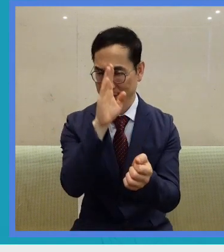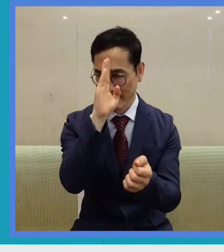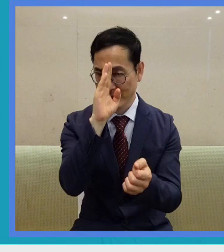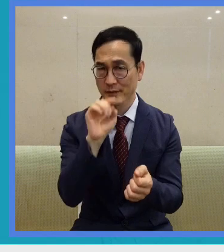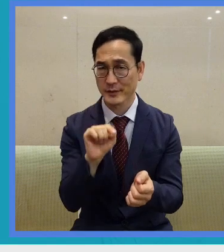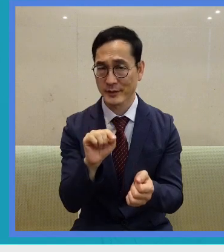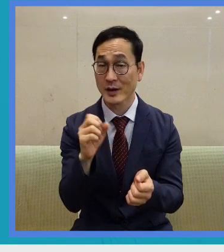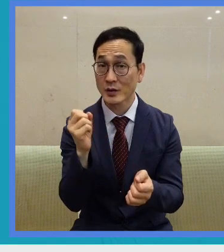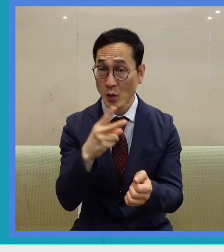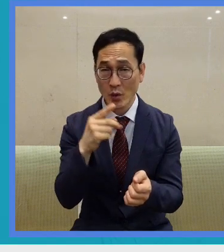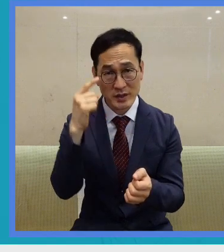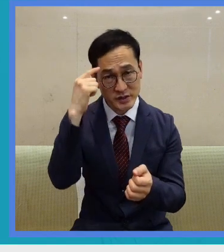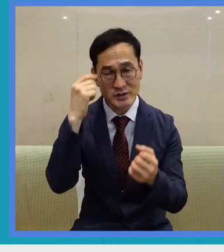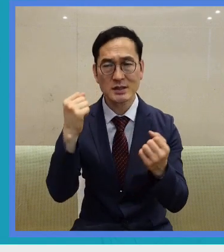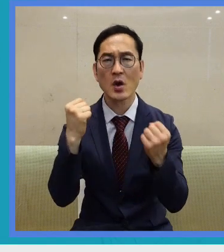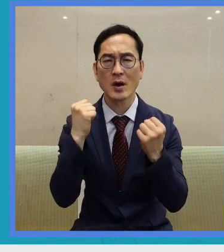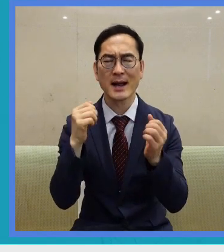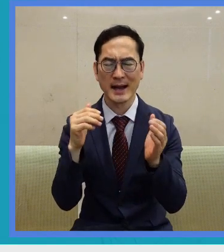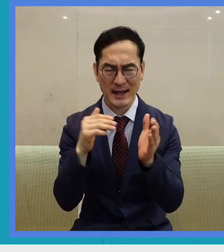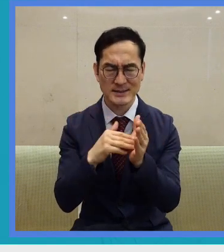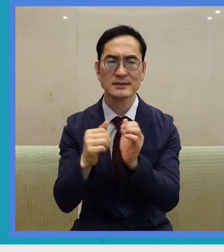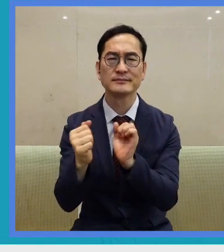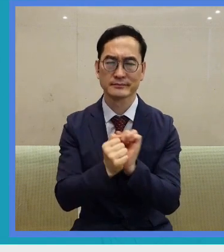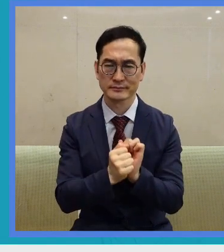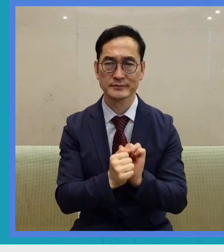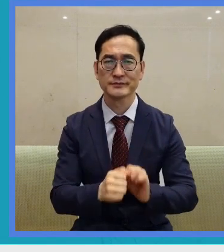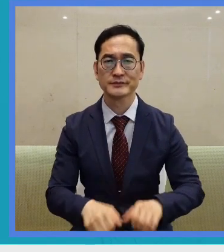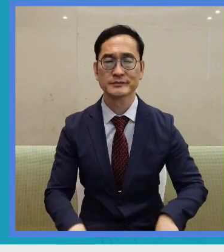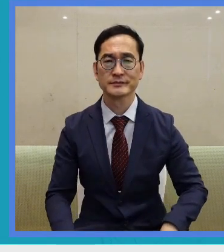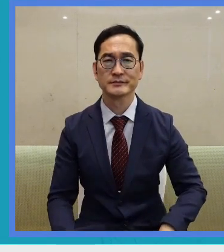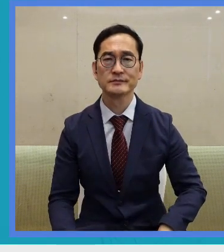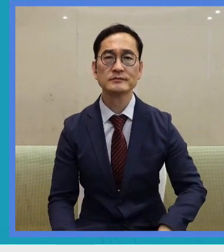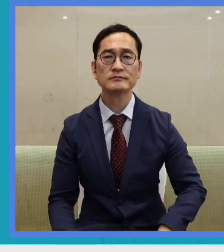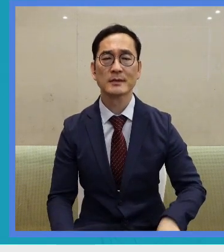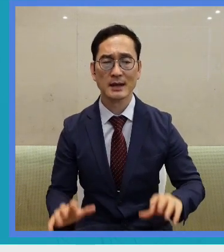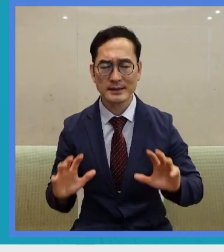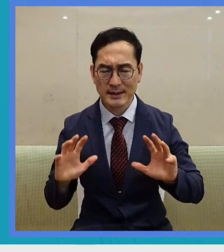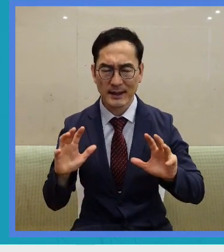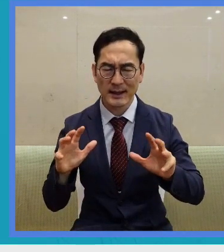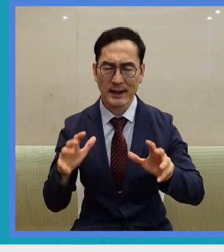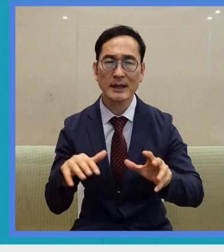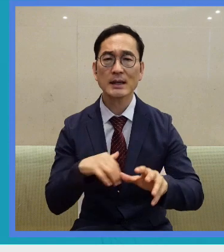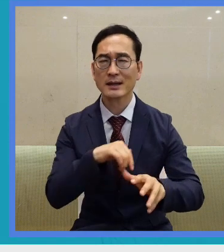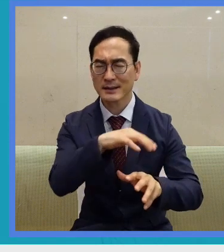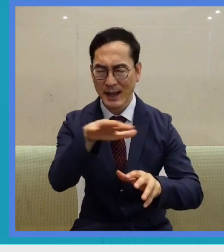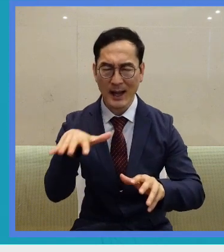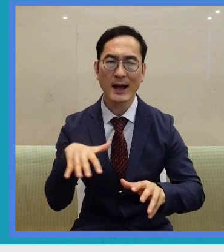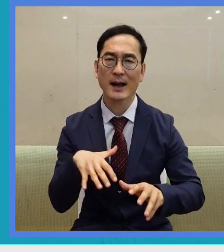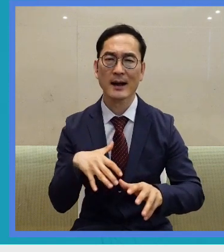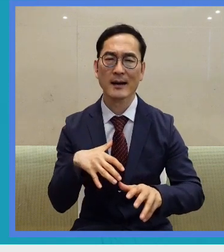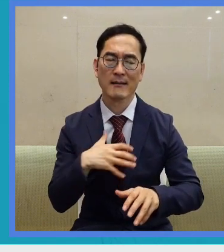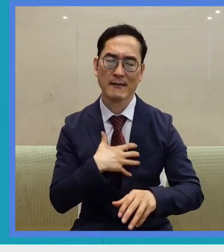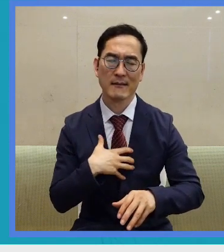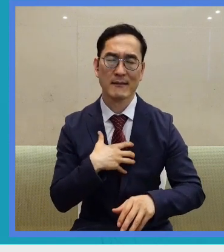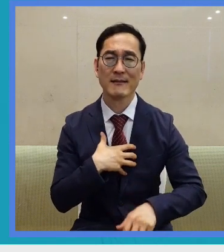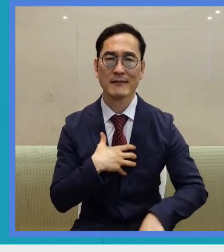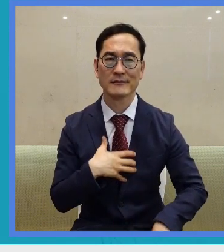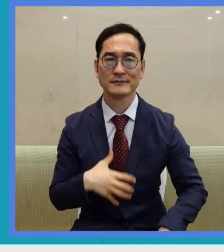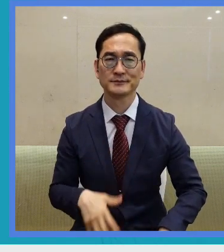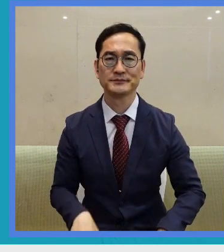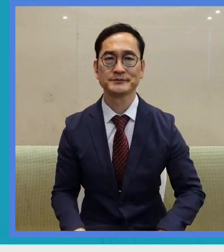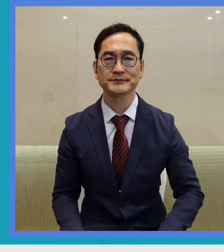또한 정신건강의 문제를 가져오기도 했습니다. 이것이 굉장히 세계적으로 공통된 그런 문제들을 가지고